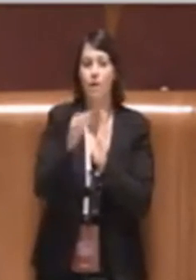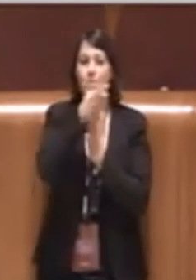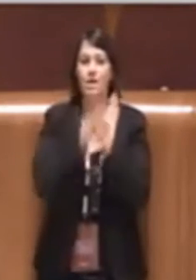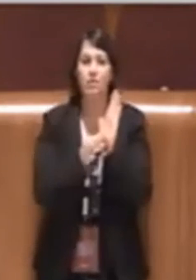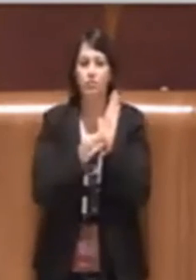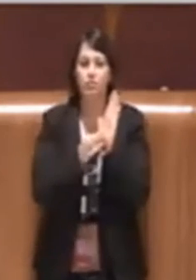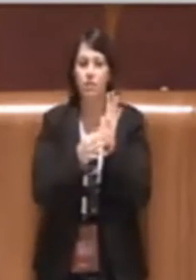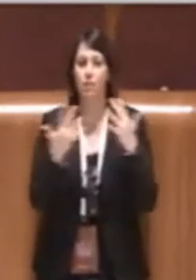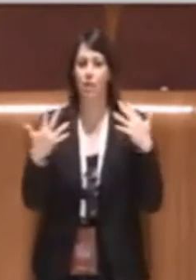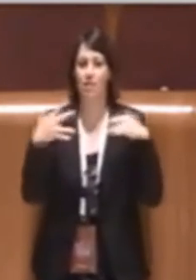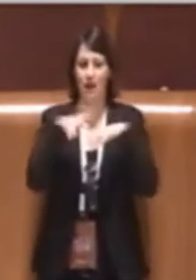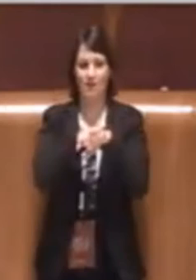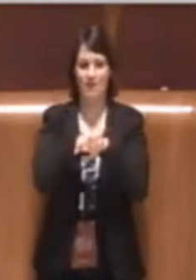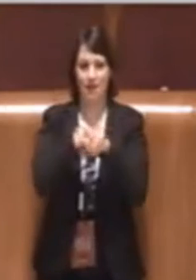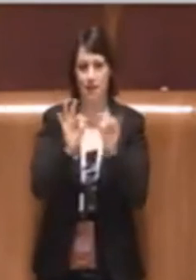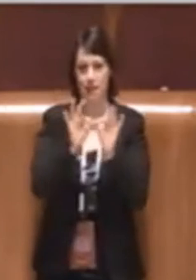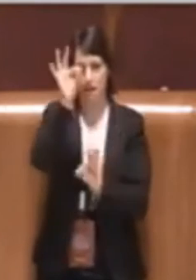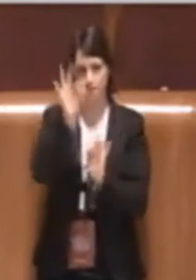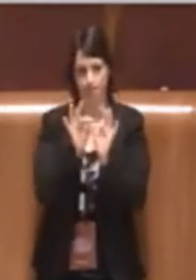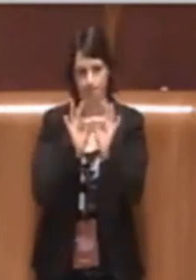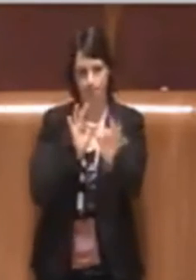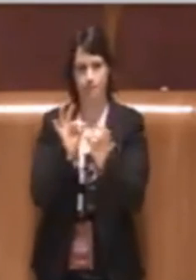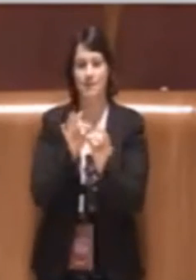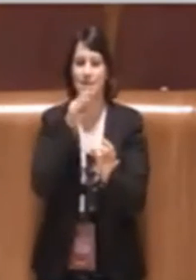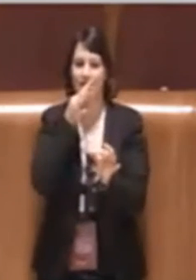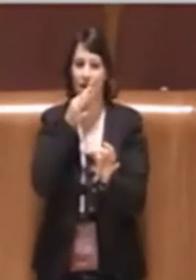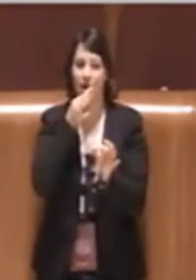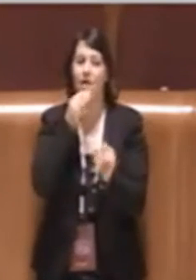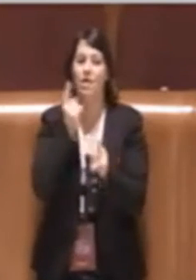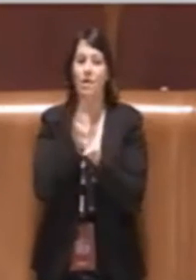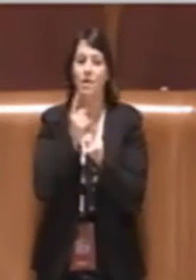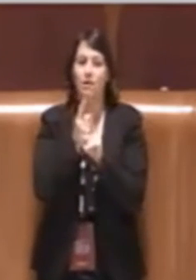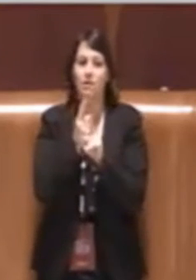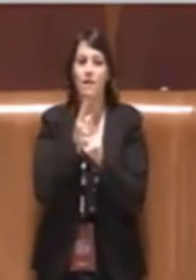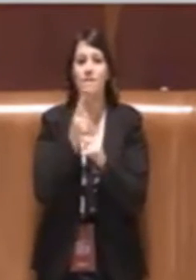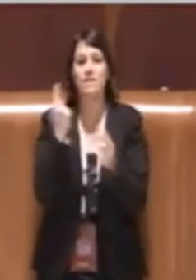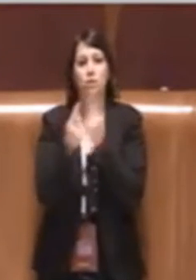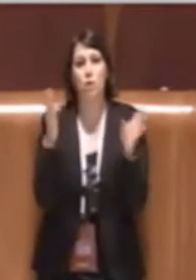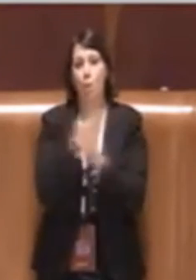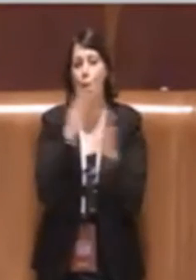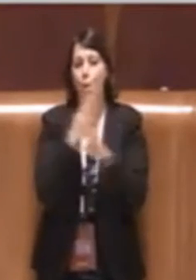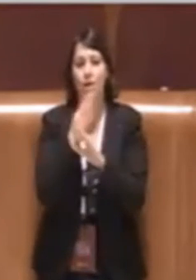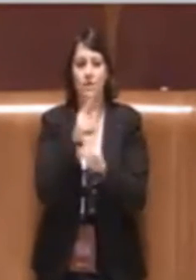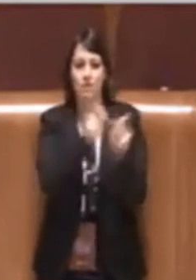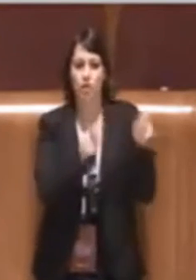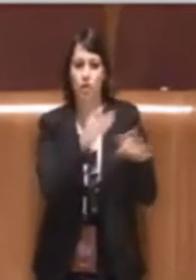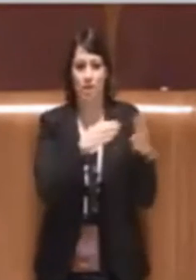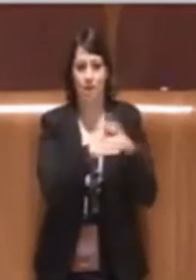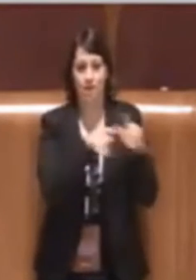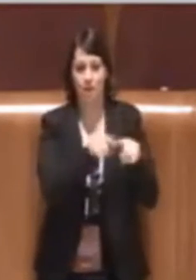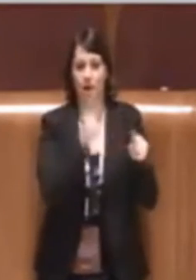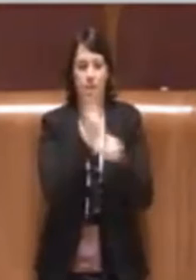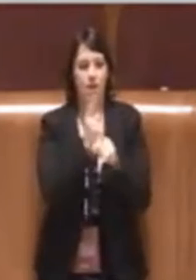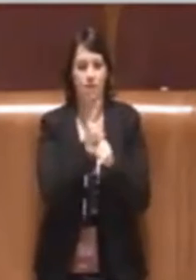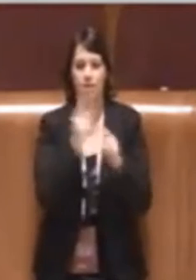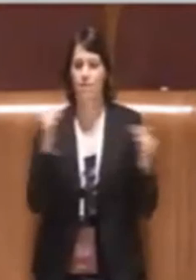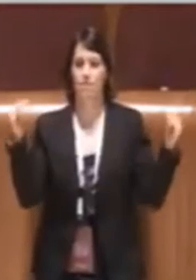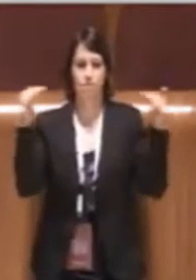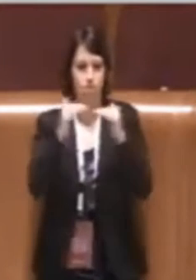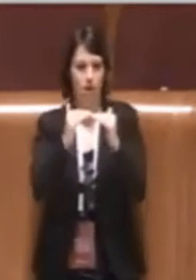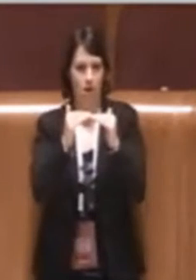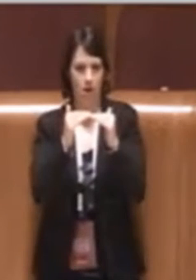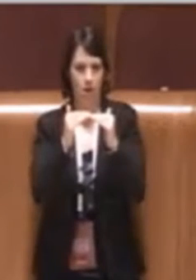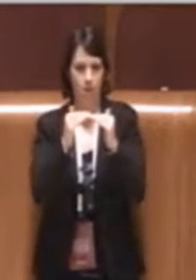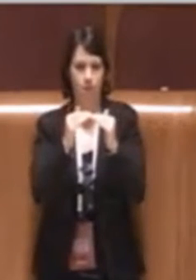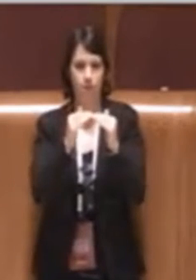al fine di realizzare condizioni di pari opportunità per le persone con disabilità in tutti i settori della vita cittadina